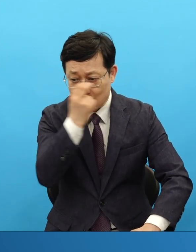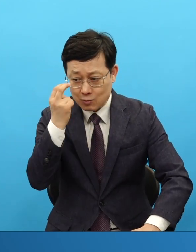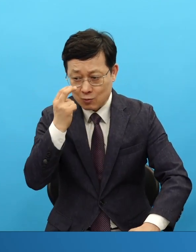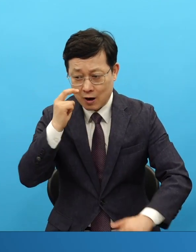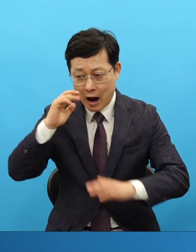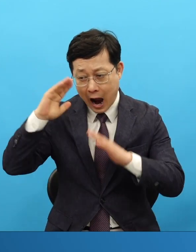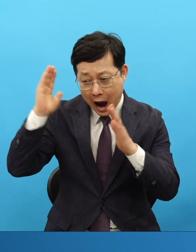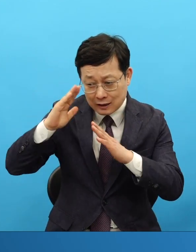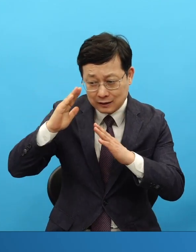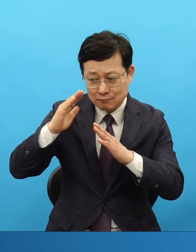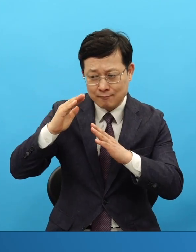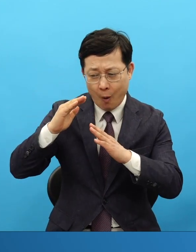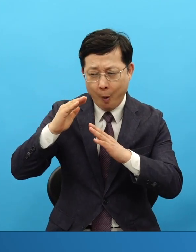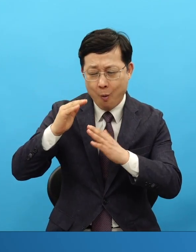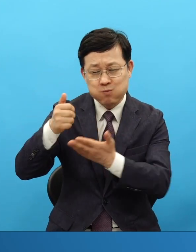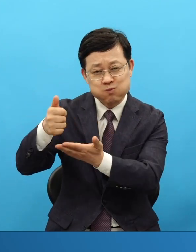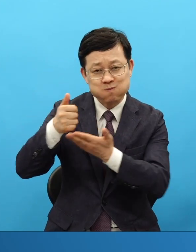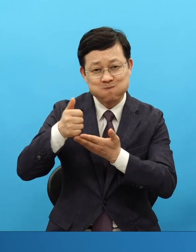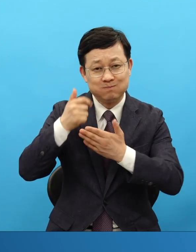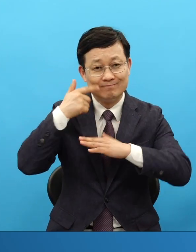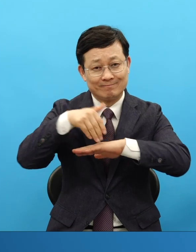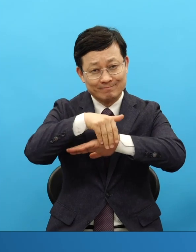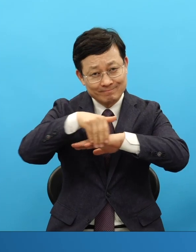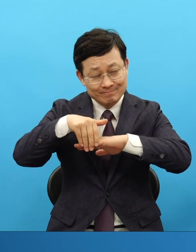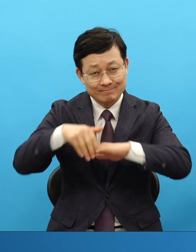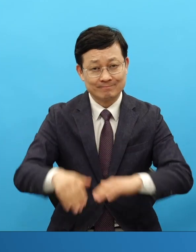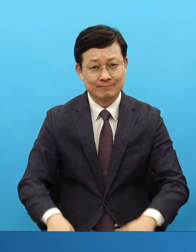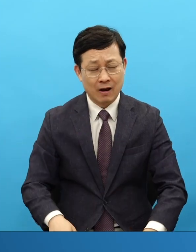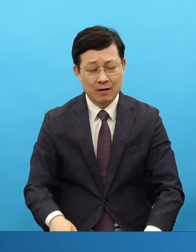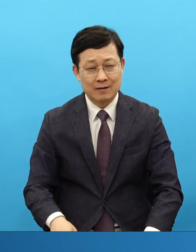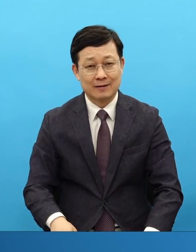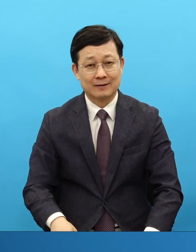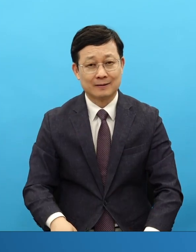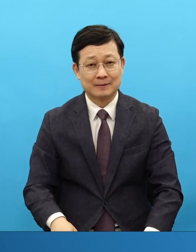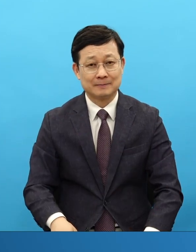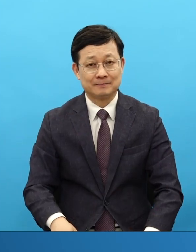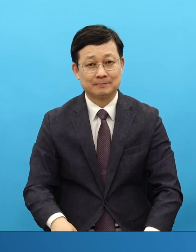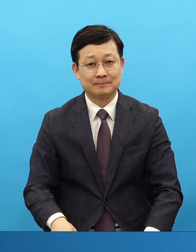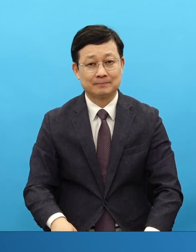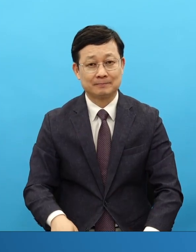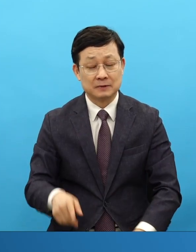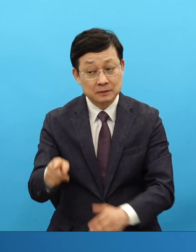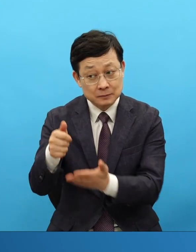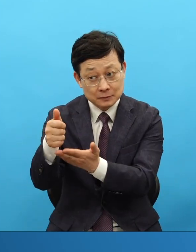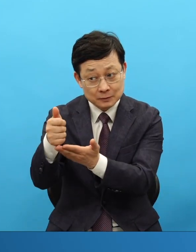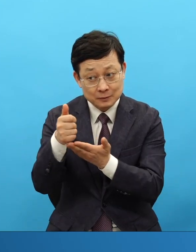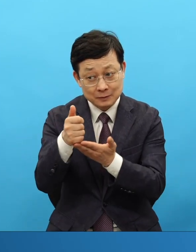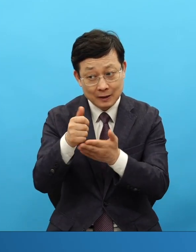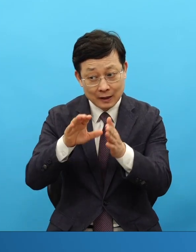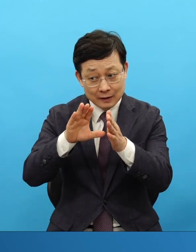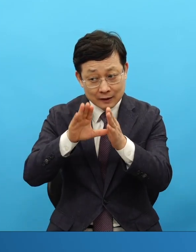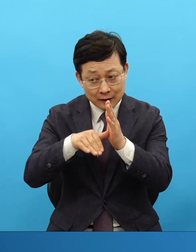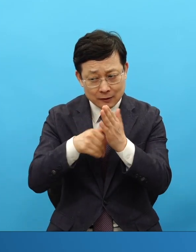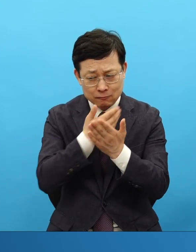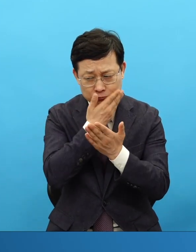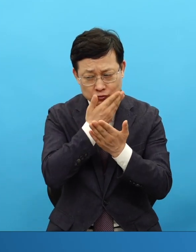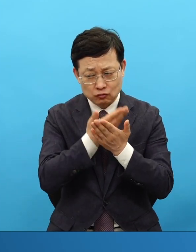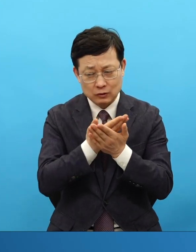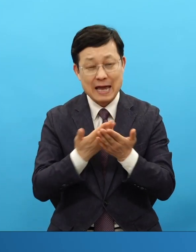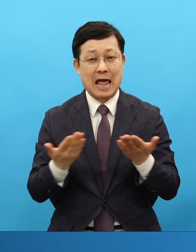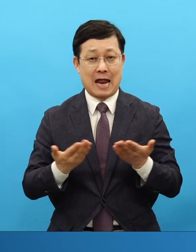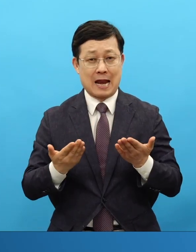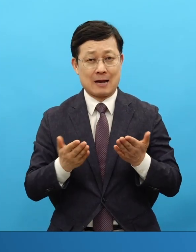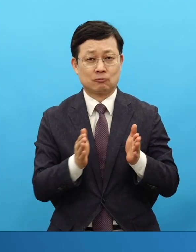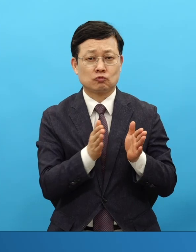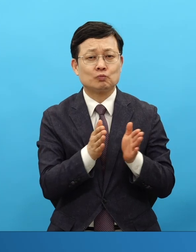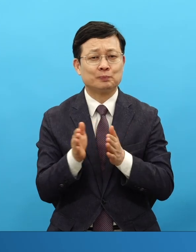many skilled individuals amongst them. 이번에 이제 일부 초청하는데 아주 중요한 일들이 많이 일어나고 있습니다.